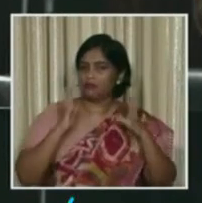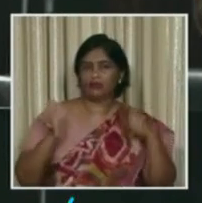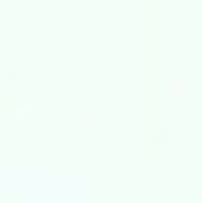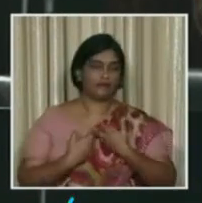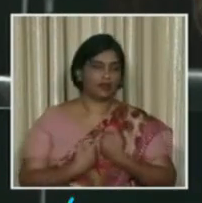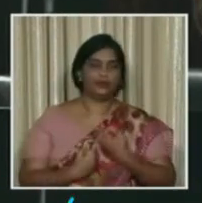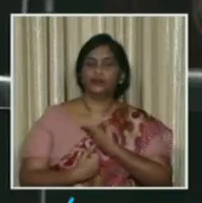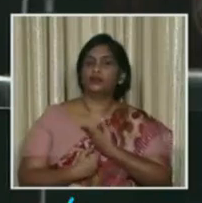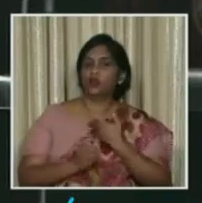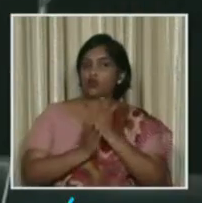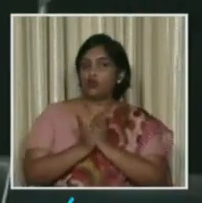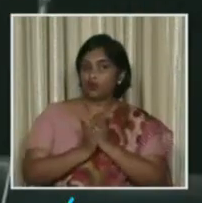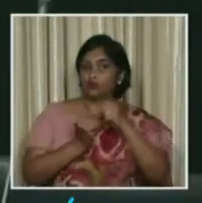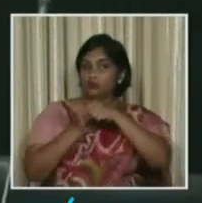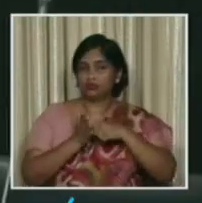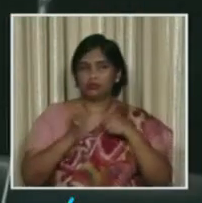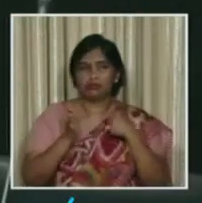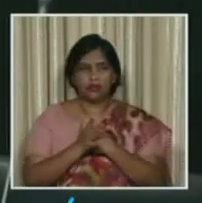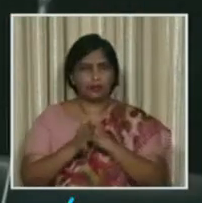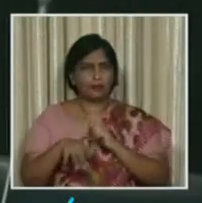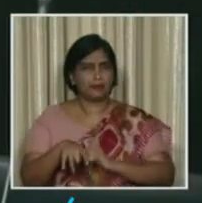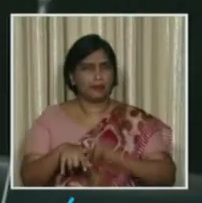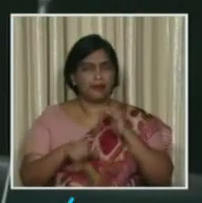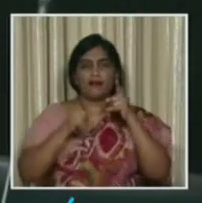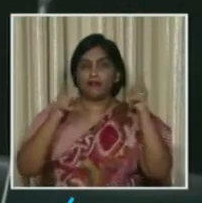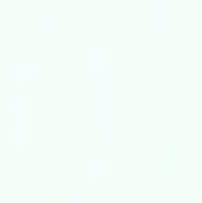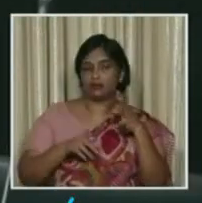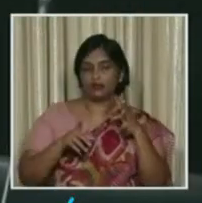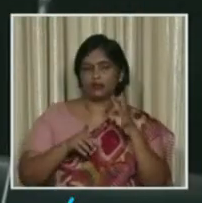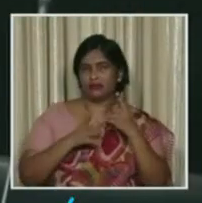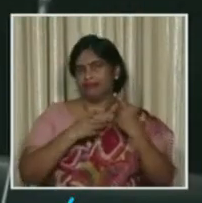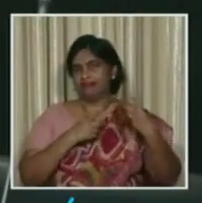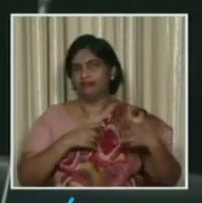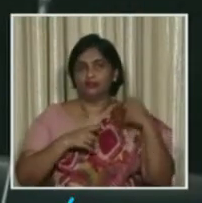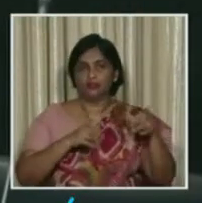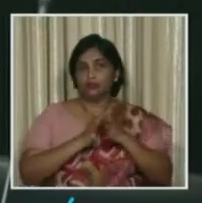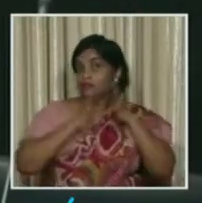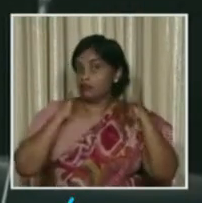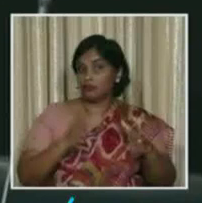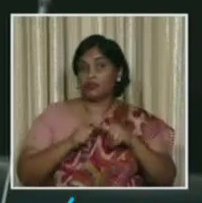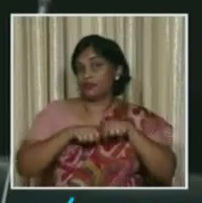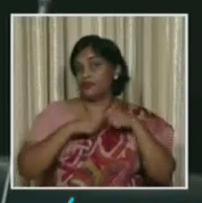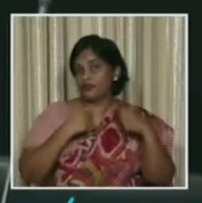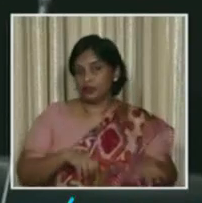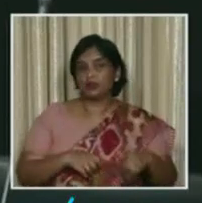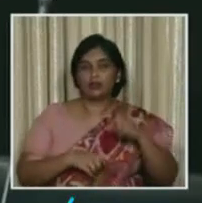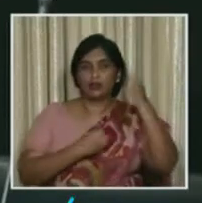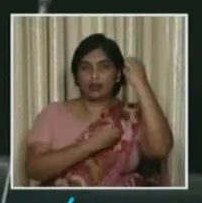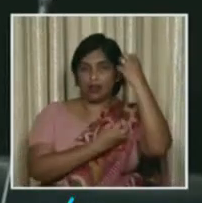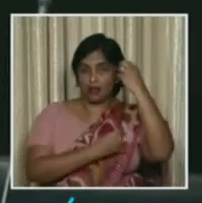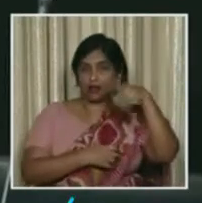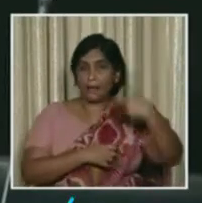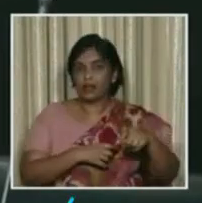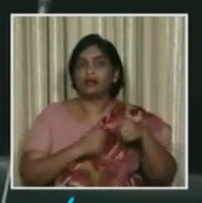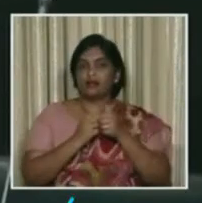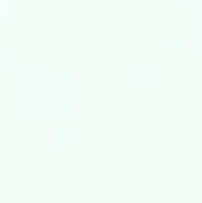වලට ලක් වුණා. දුම්රිය ස්ථාන අනතුරුදායක තැන් තියෙනවා 400 ගණනක්. ඒ සඳහා ඉතා විශාල වියදමක් දරලා බෙල් ඇන් ලයිට් ක්‍රමය ඇති